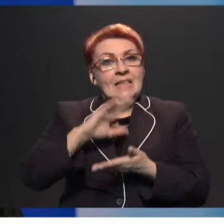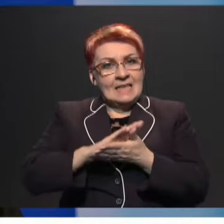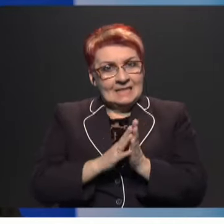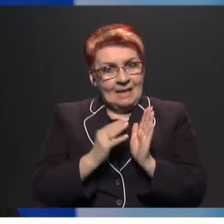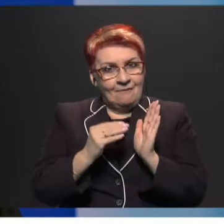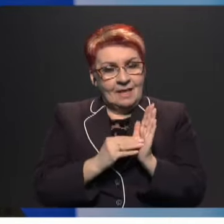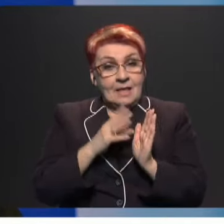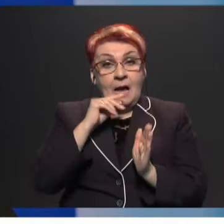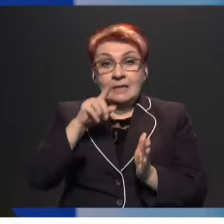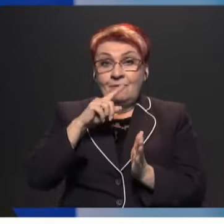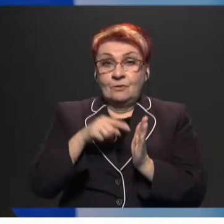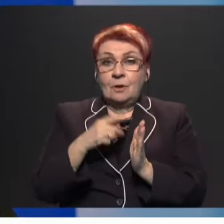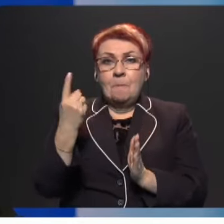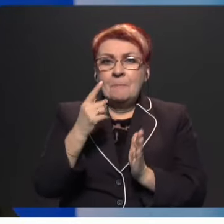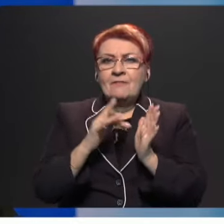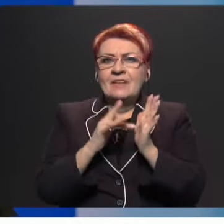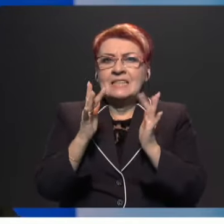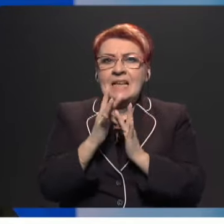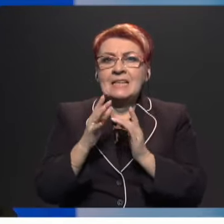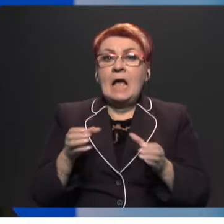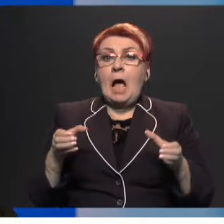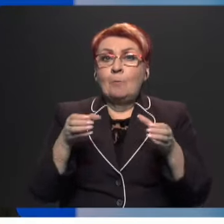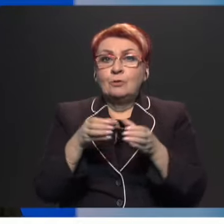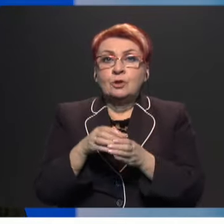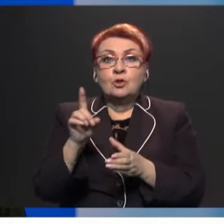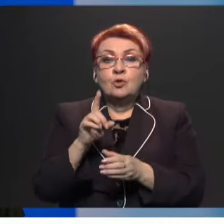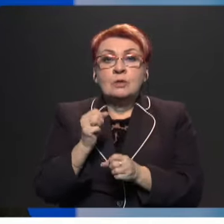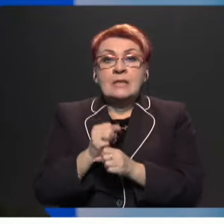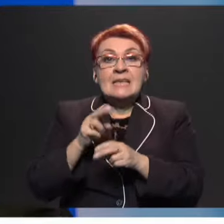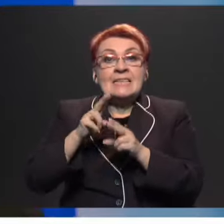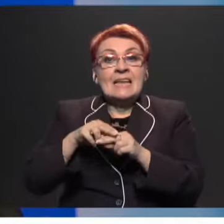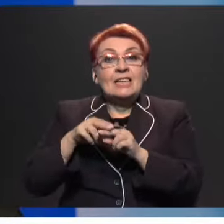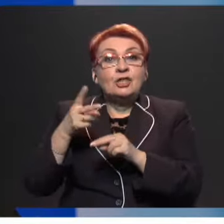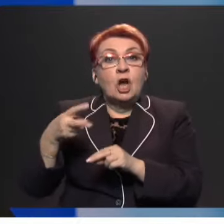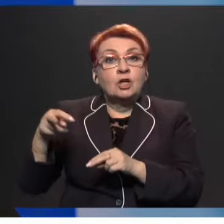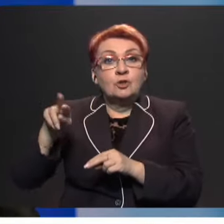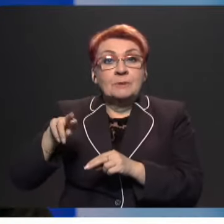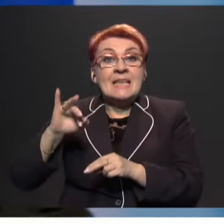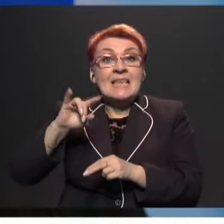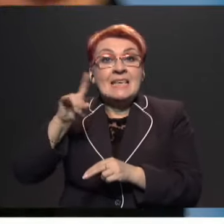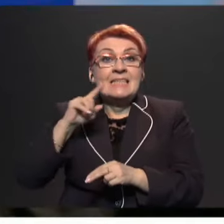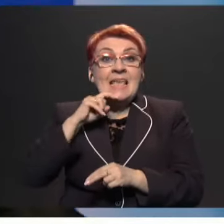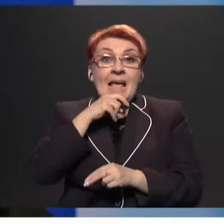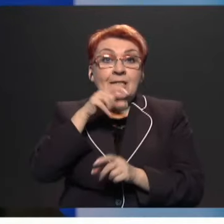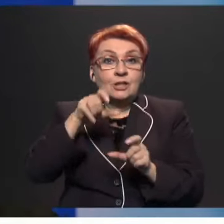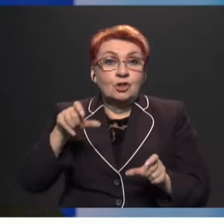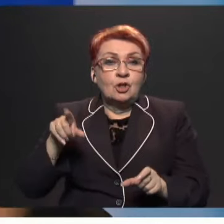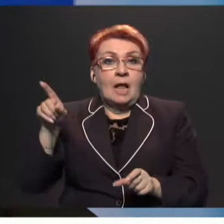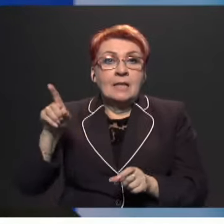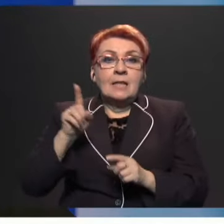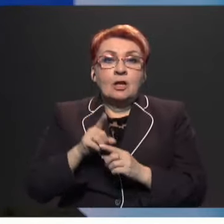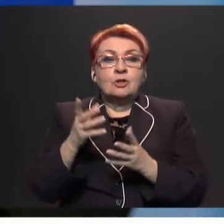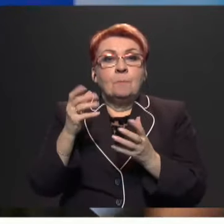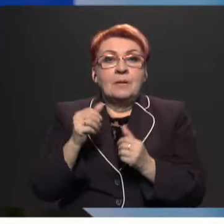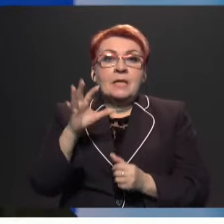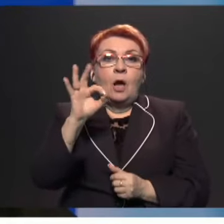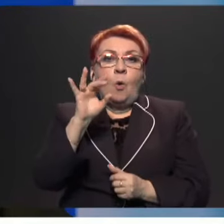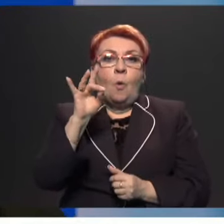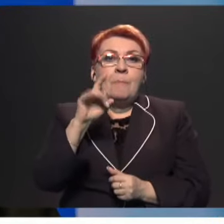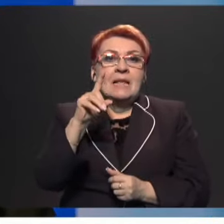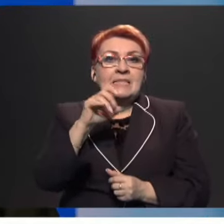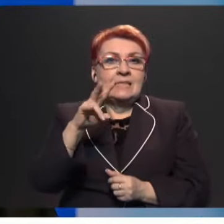вопрос в первохристианской общине, что делать с крещающимися из язычников, они должны принять обрезание и